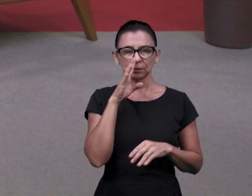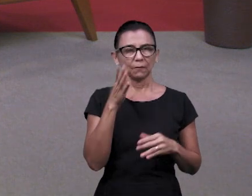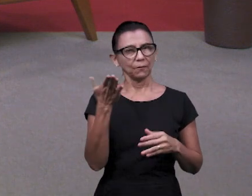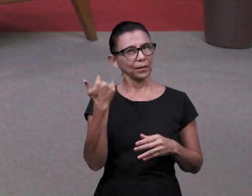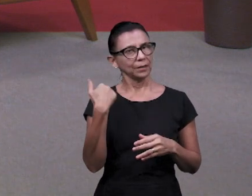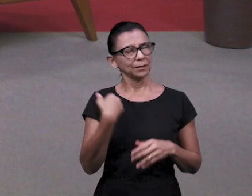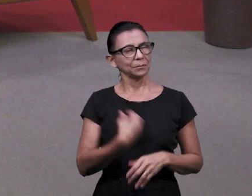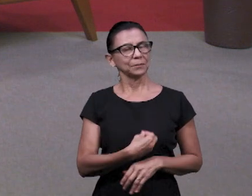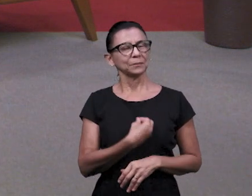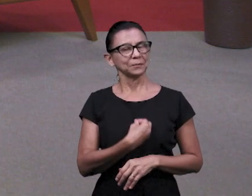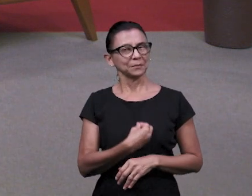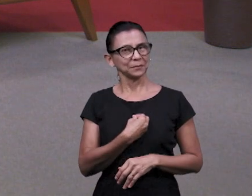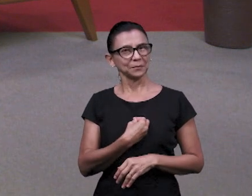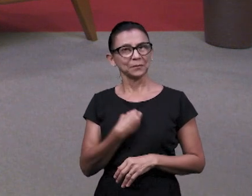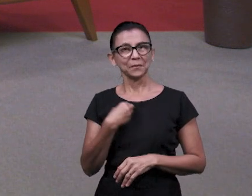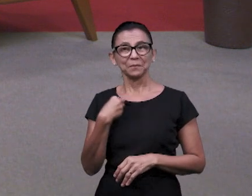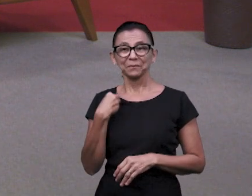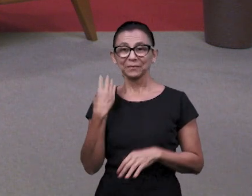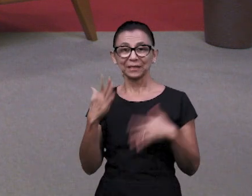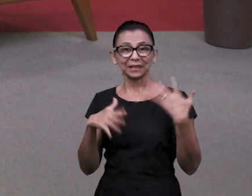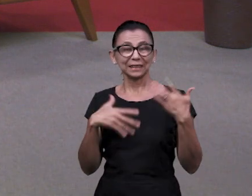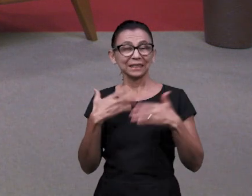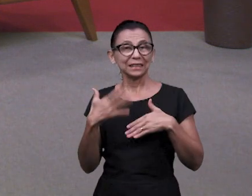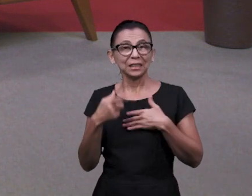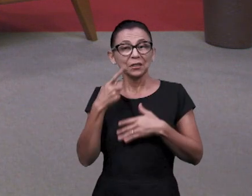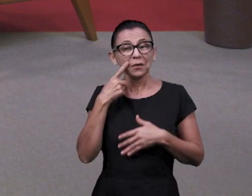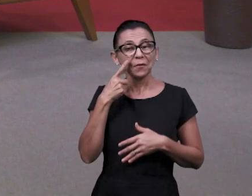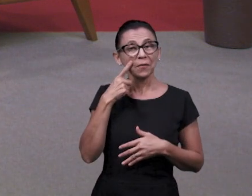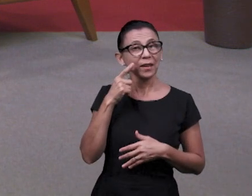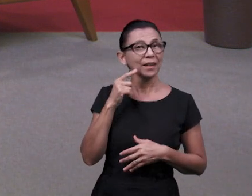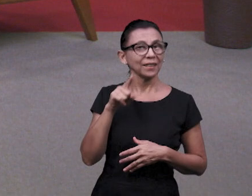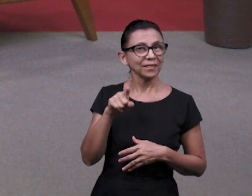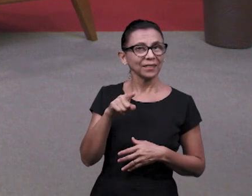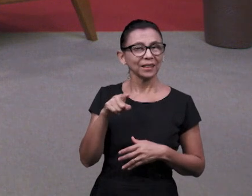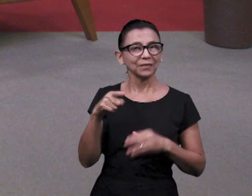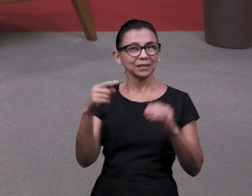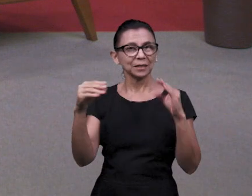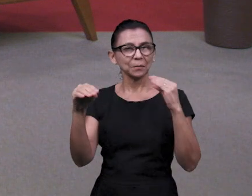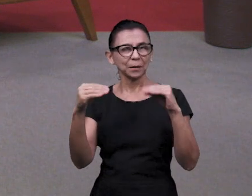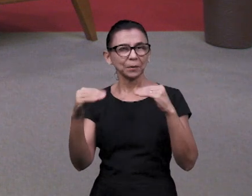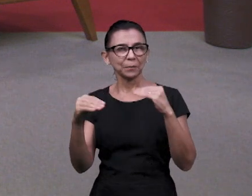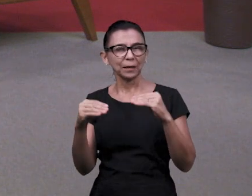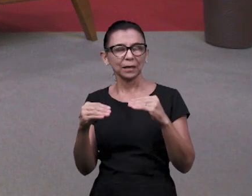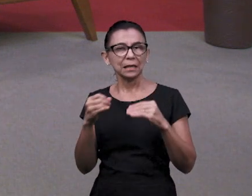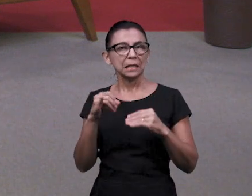aussi, vous pouvez participer. Ce sera une joie pour nous de recevoir votre message, votre participation.